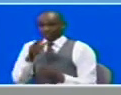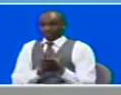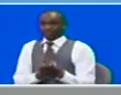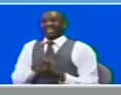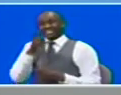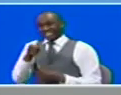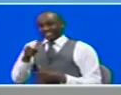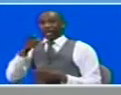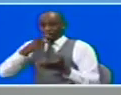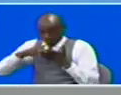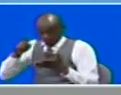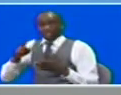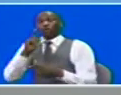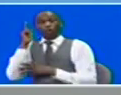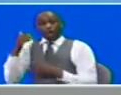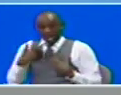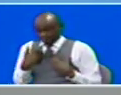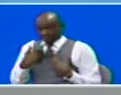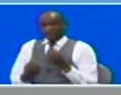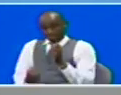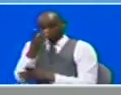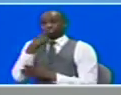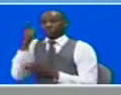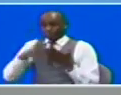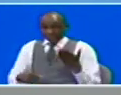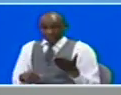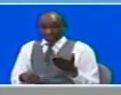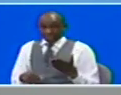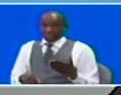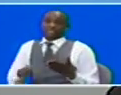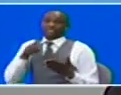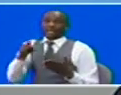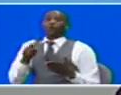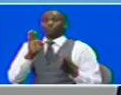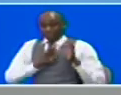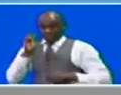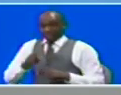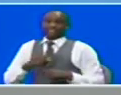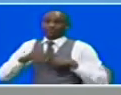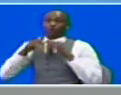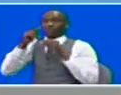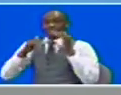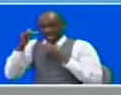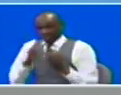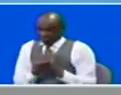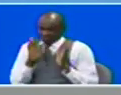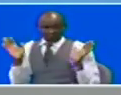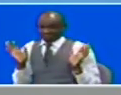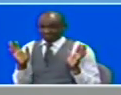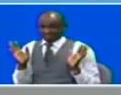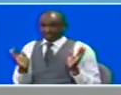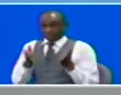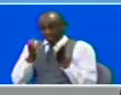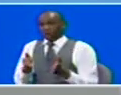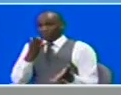idhini hakuna sheria yenye imebuniwa ya kusema ya kwamba maadili yanafaa kuwa kiwango fulani. Hatuna hayo. Kwa hivyo unaweza